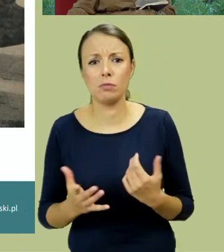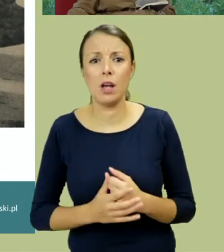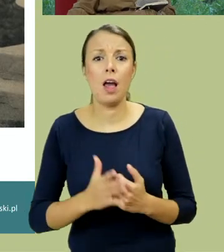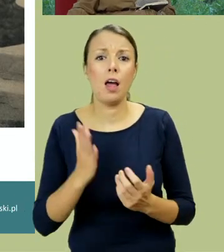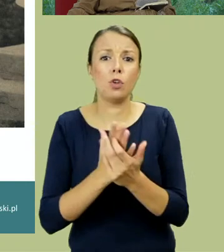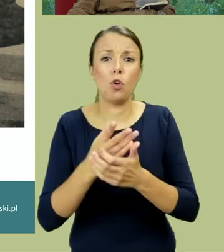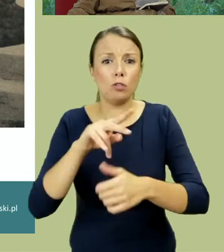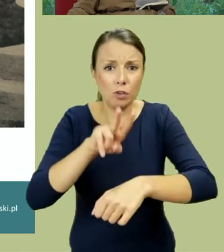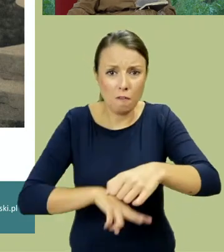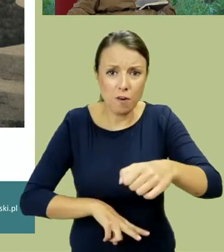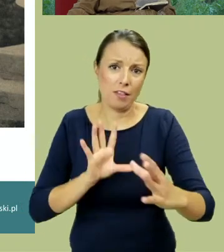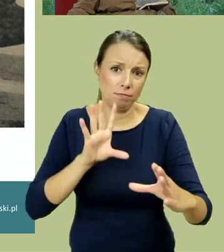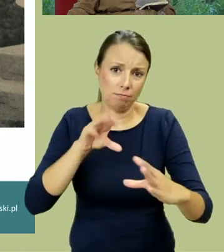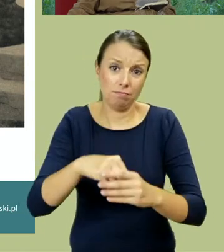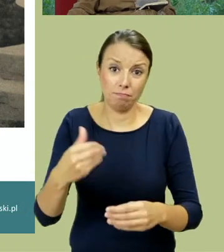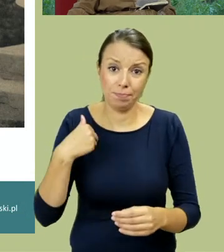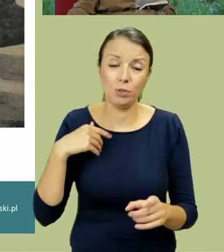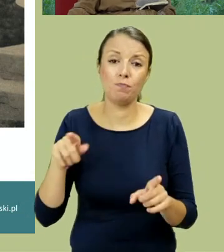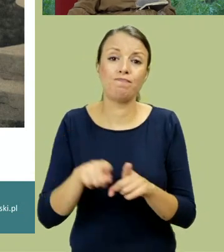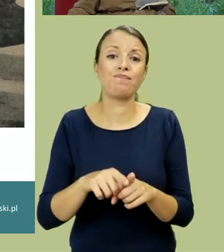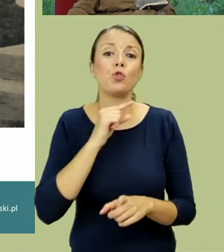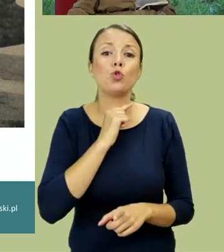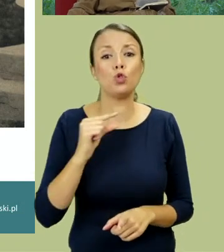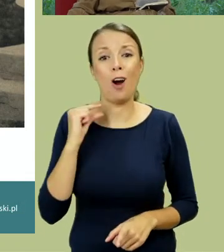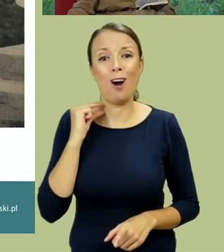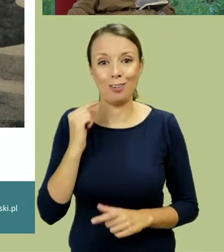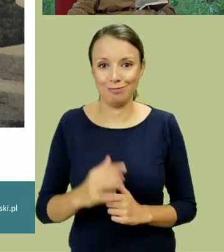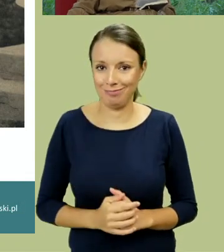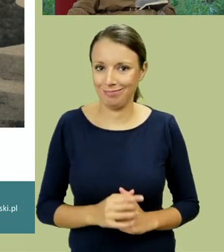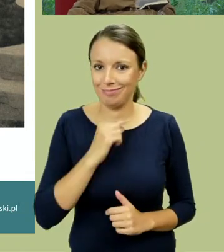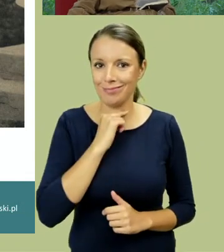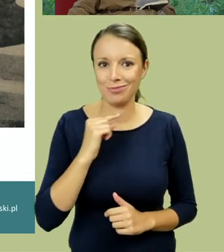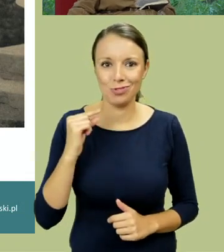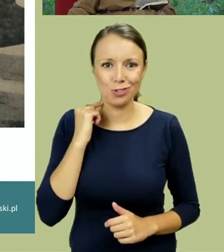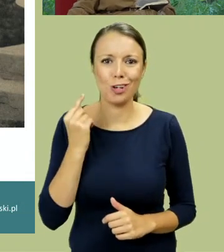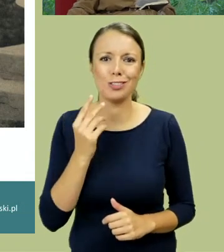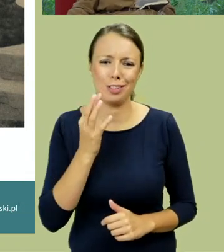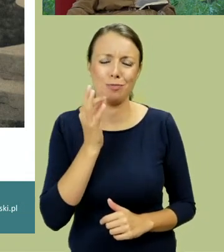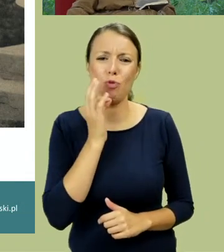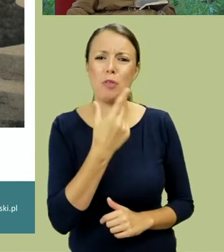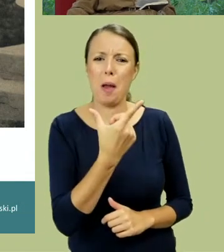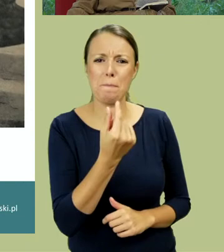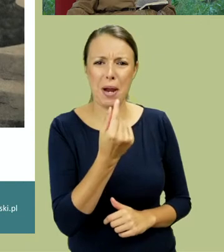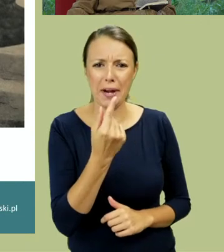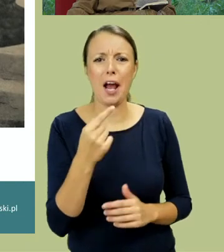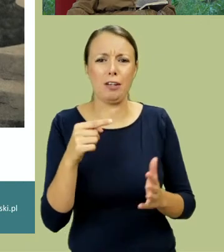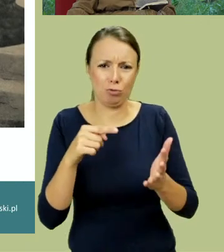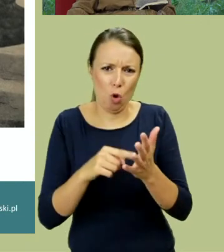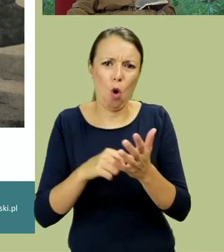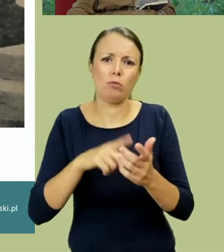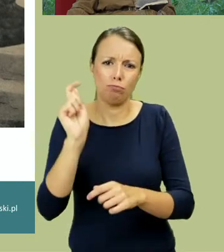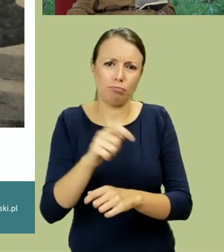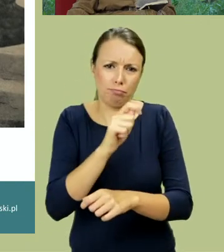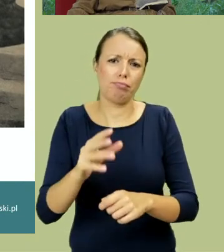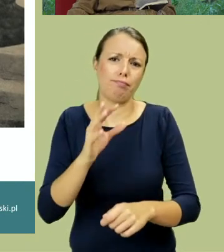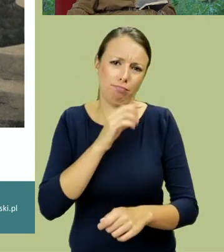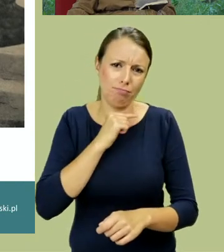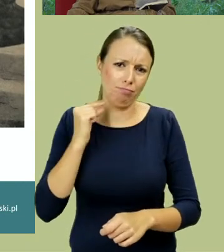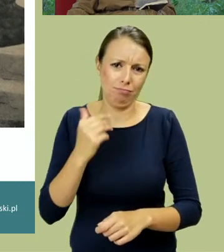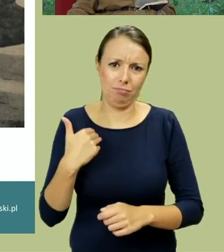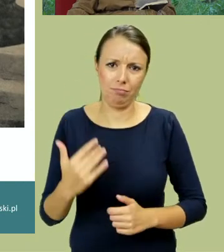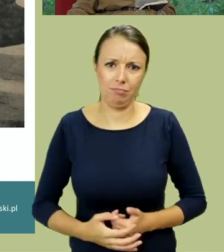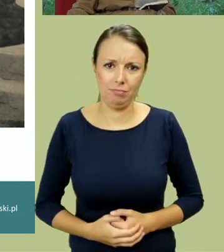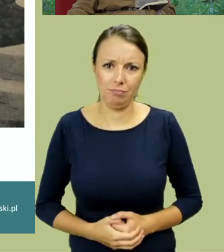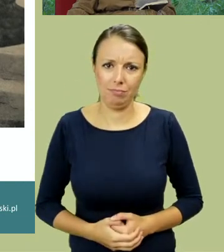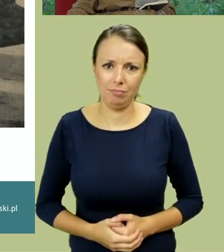świadkowie oraz ksiądz, który udzielił młodej parze sakramentu ślubu. No niestety